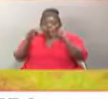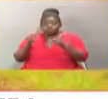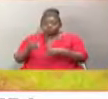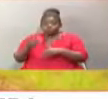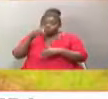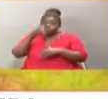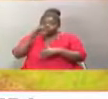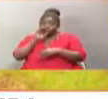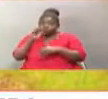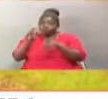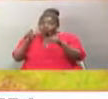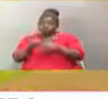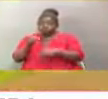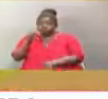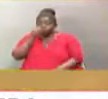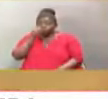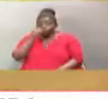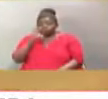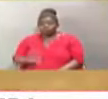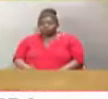ebyokunywa n'okulya.